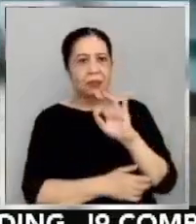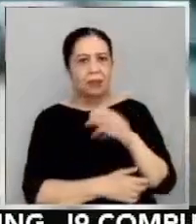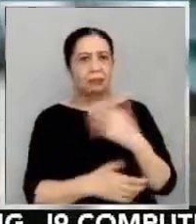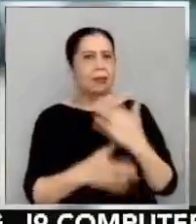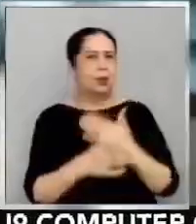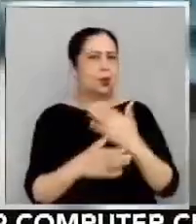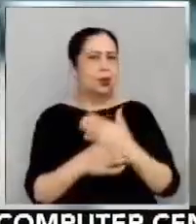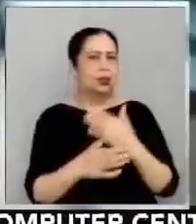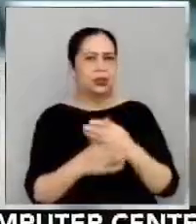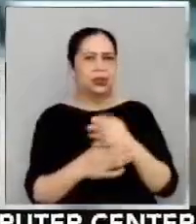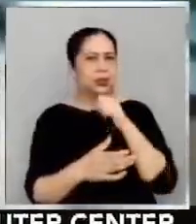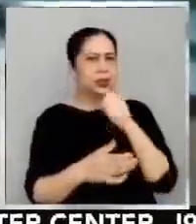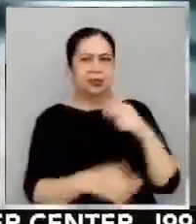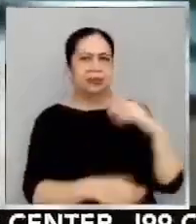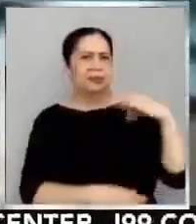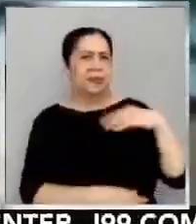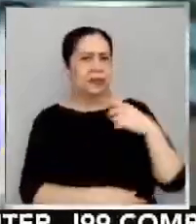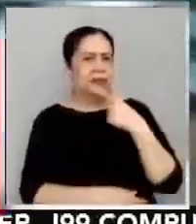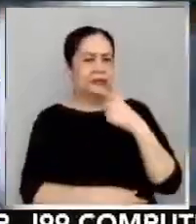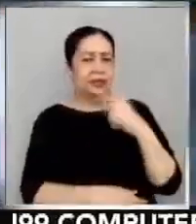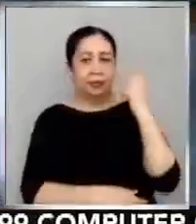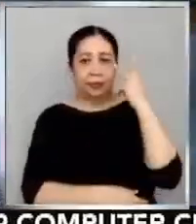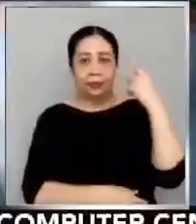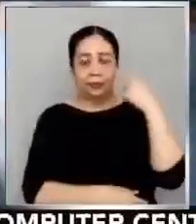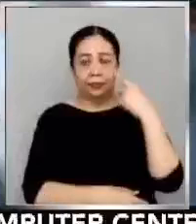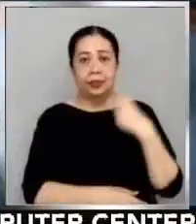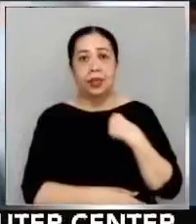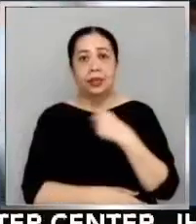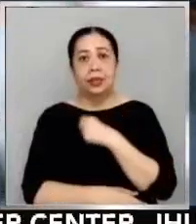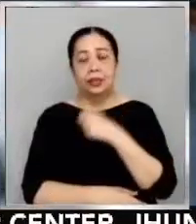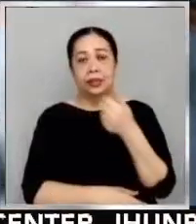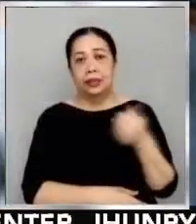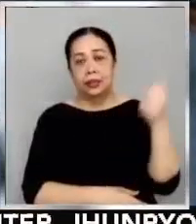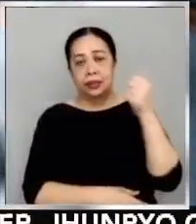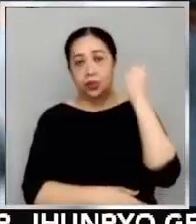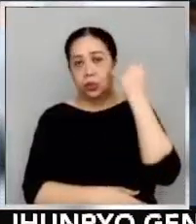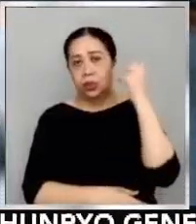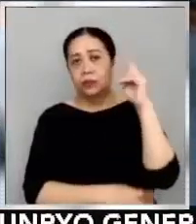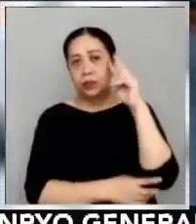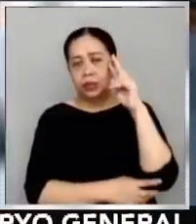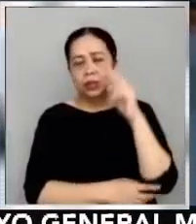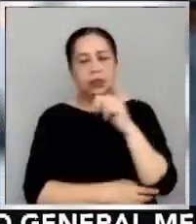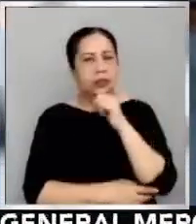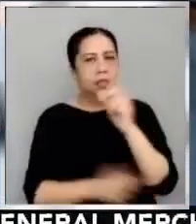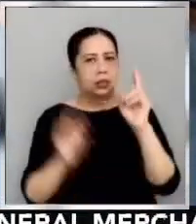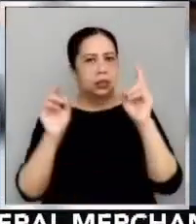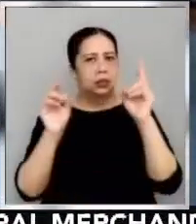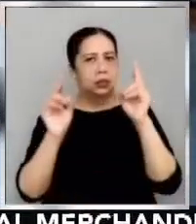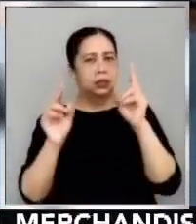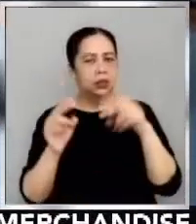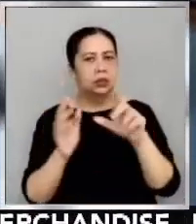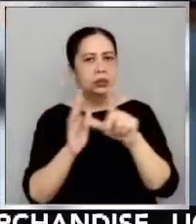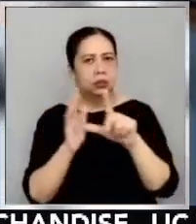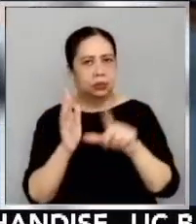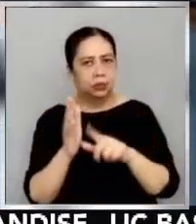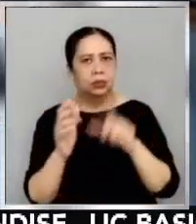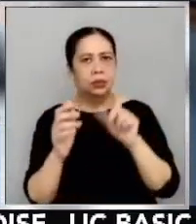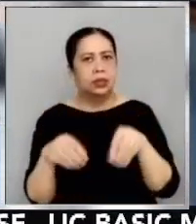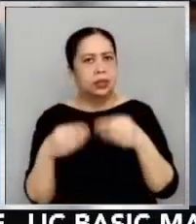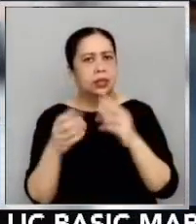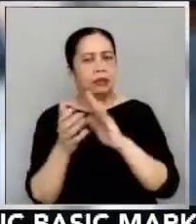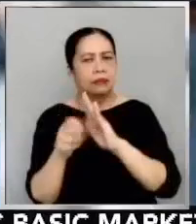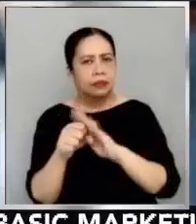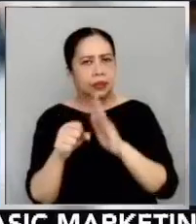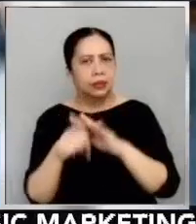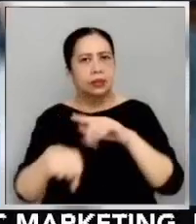hindi benepisyo. Sabi naman ni Senate Majority Leader Joel Villanueva, hindi minamadali ang panukala. Nabigyan daw ito ng sapat na oras at